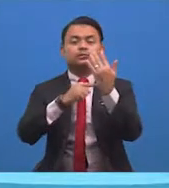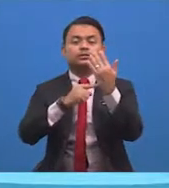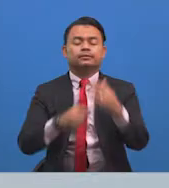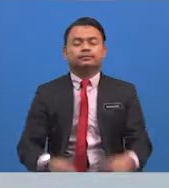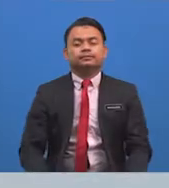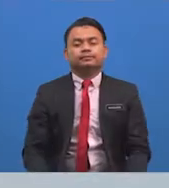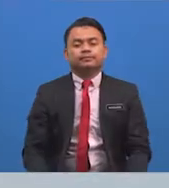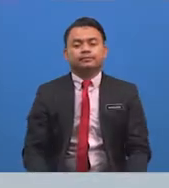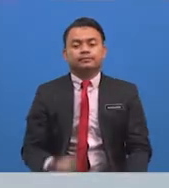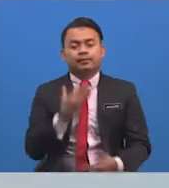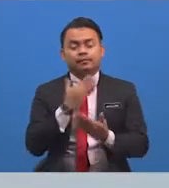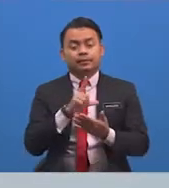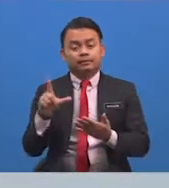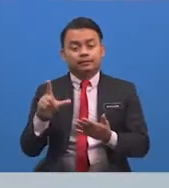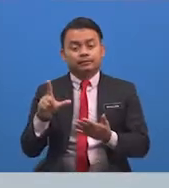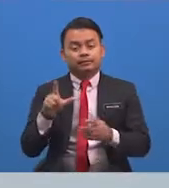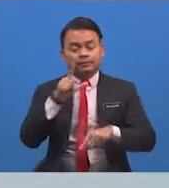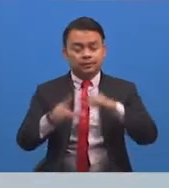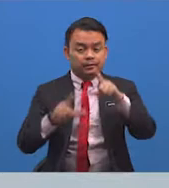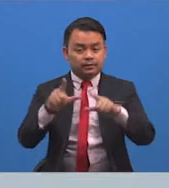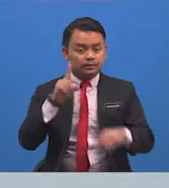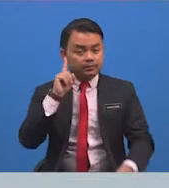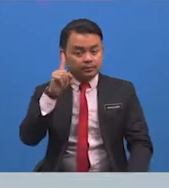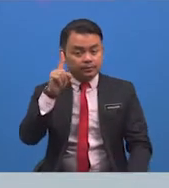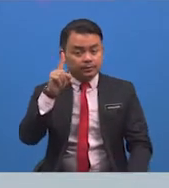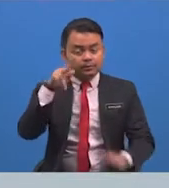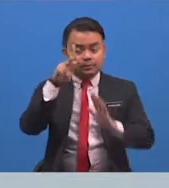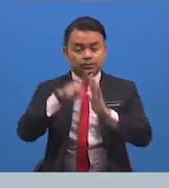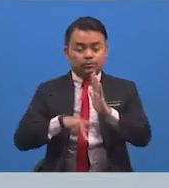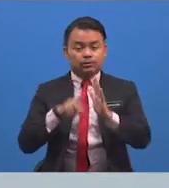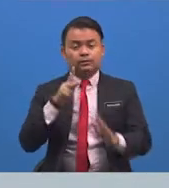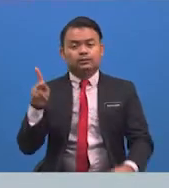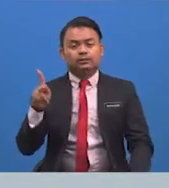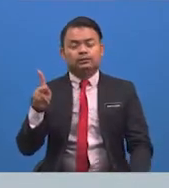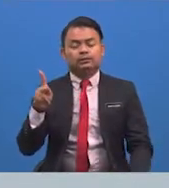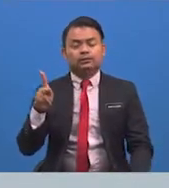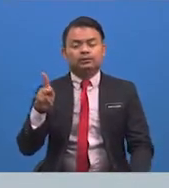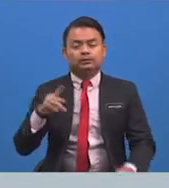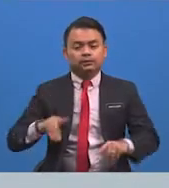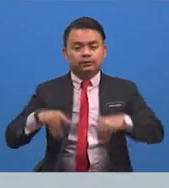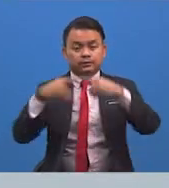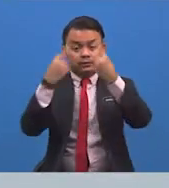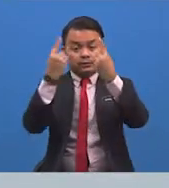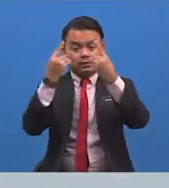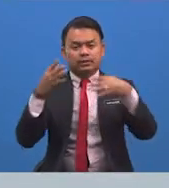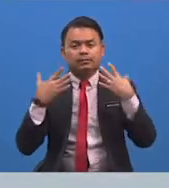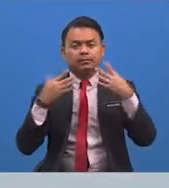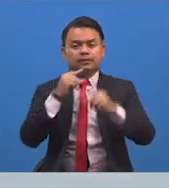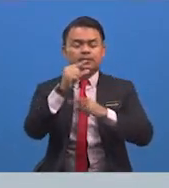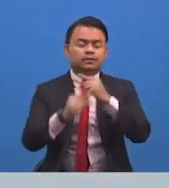Baiklah, langkah pertama untuk mengurangkan kesan pemanasan global ialah